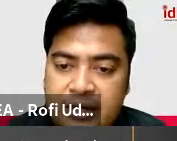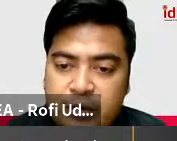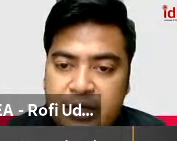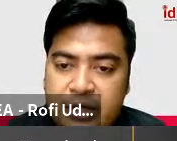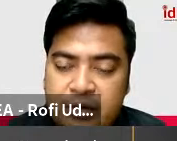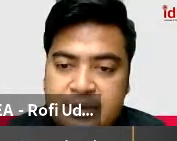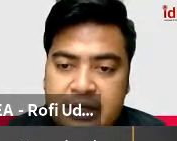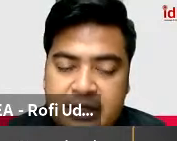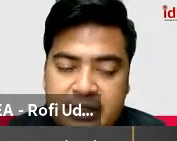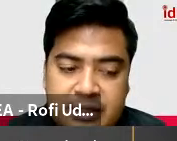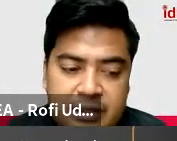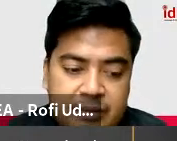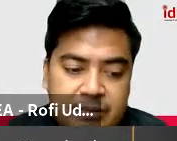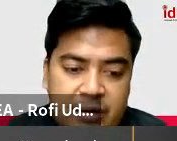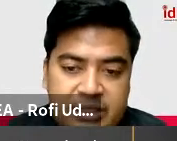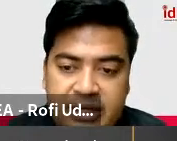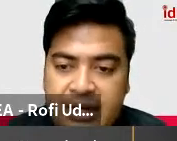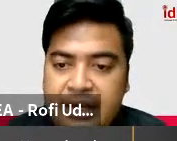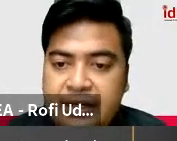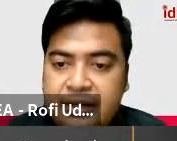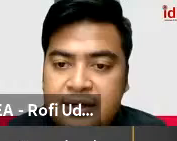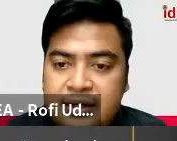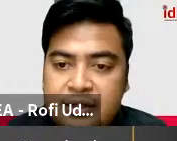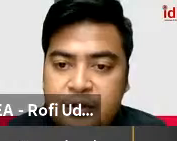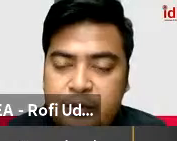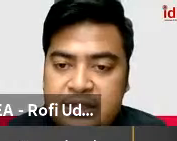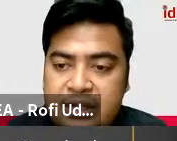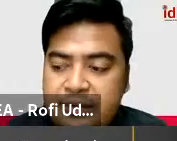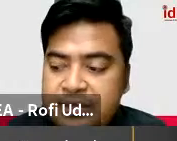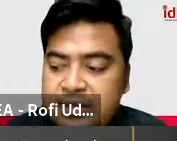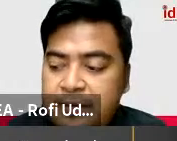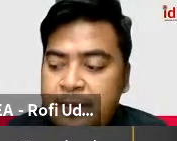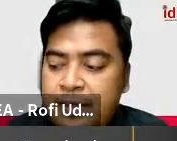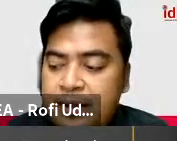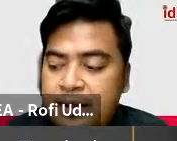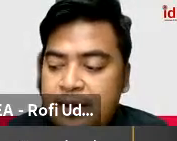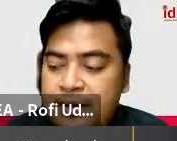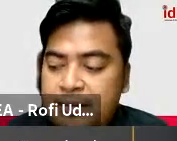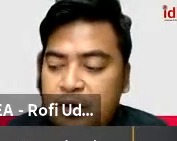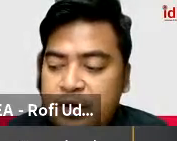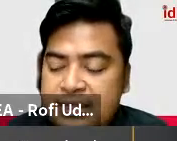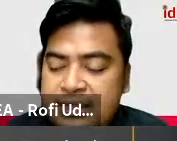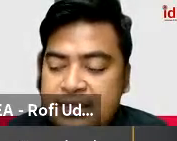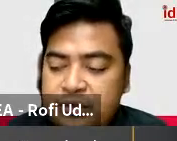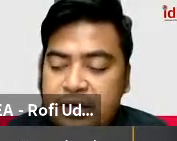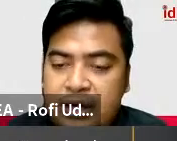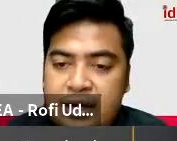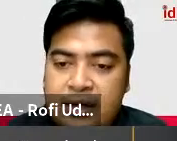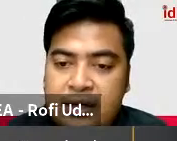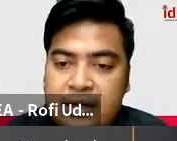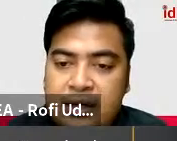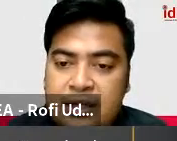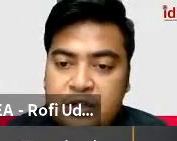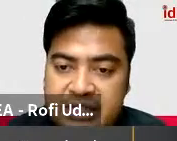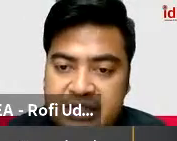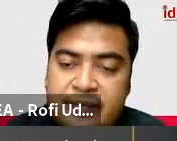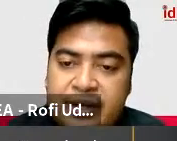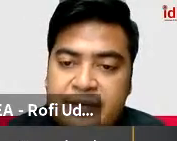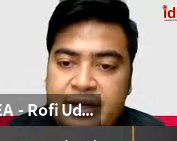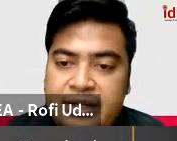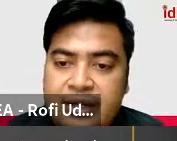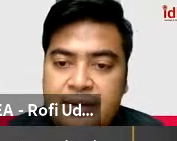hadir juga mungkin juga bisa ke pengawas yang lainnya ataupun misalnya bisa berkoordinasi juga dengan